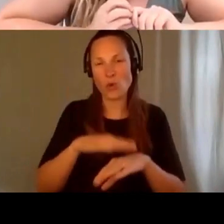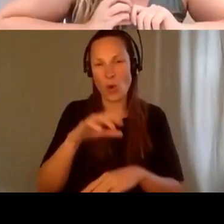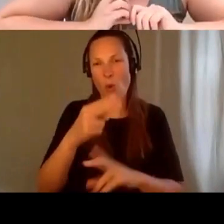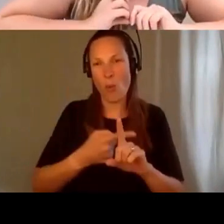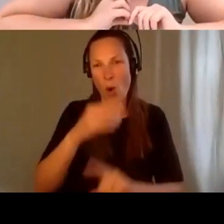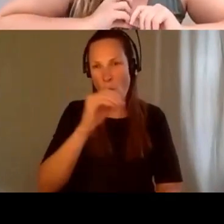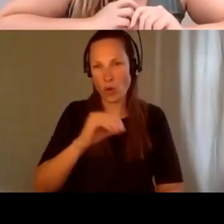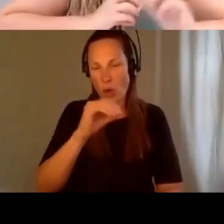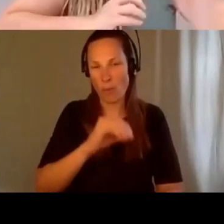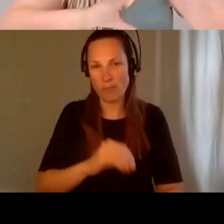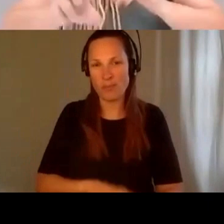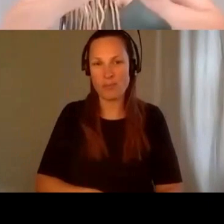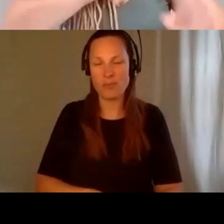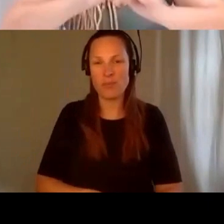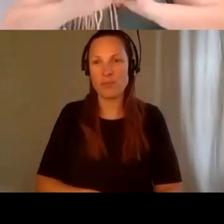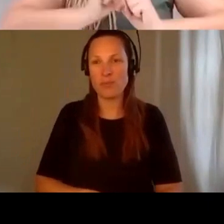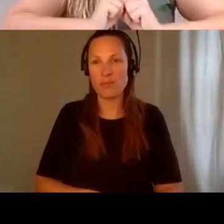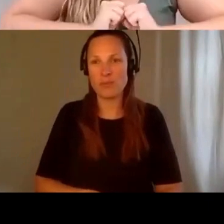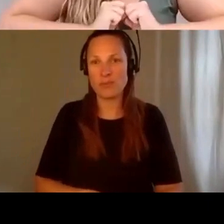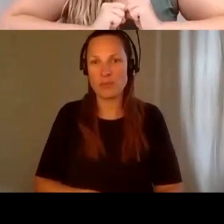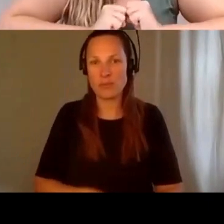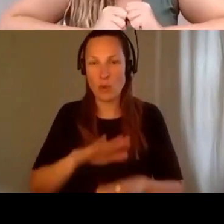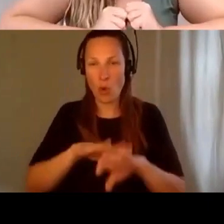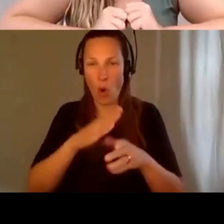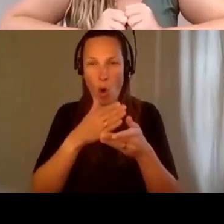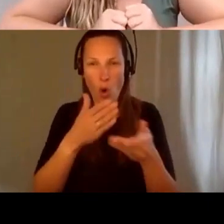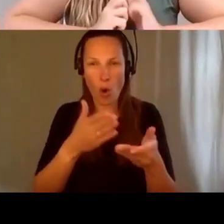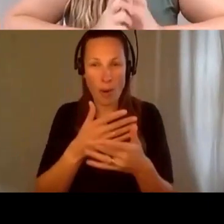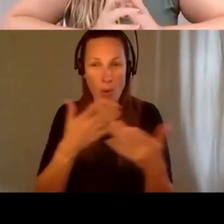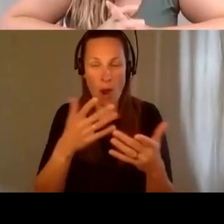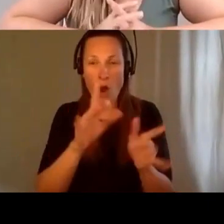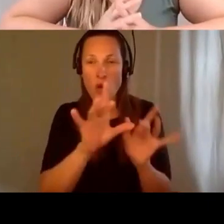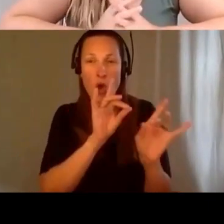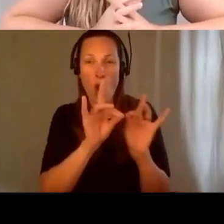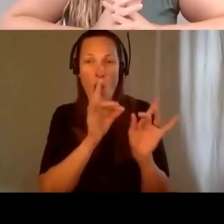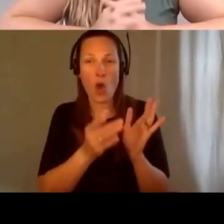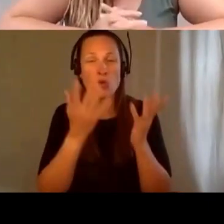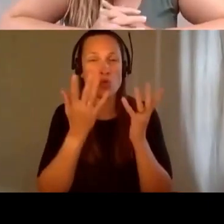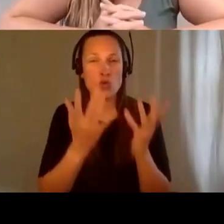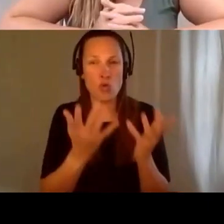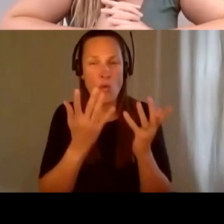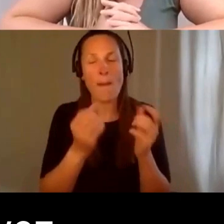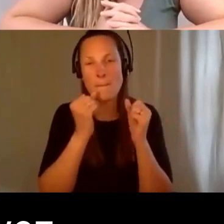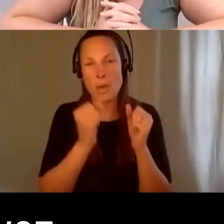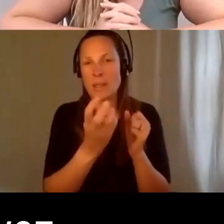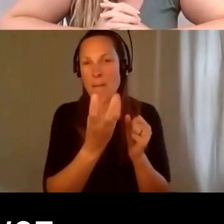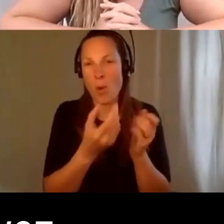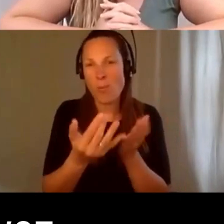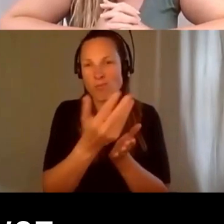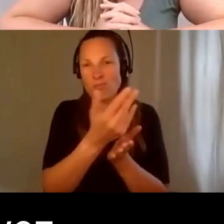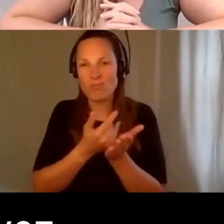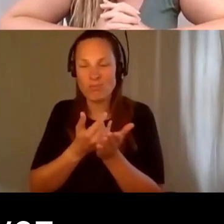il est recommandé de cueillir le plus souvent possible vos pois